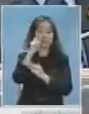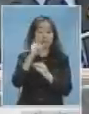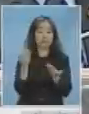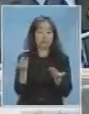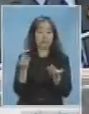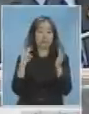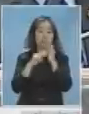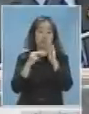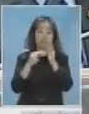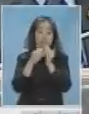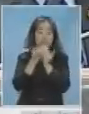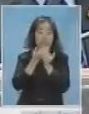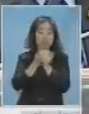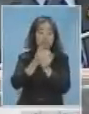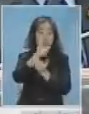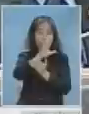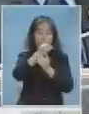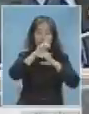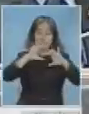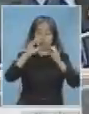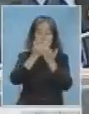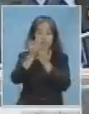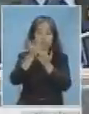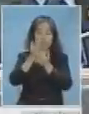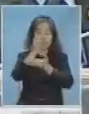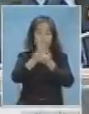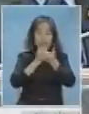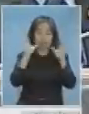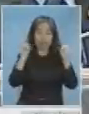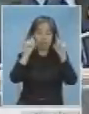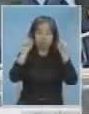ายความว่าเงินที่รัฐบาลใช้เพียงครึ่งเดียวนะครับพิจารณาโด